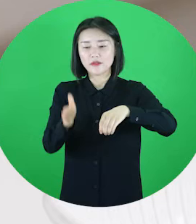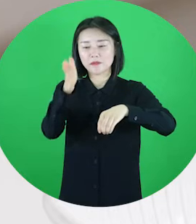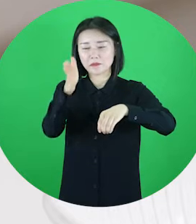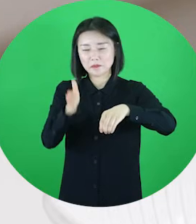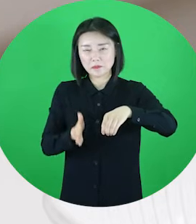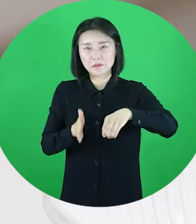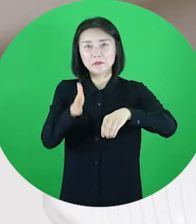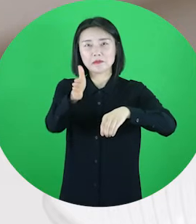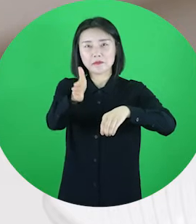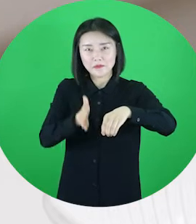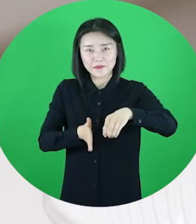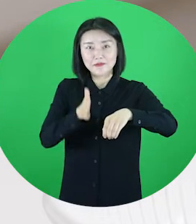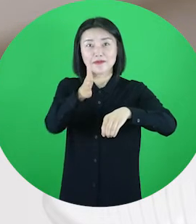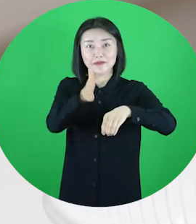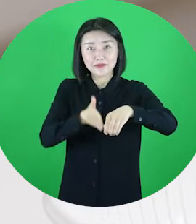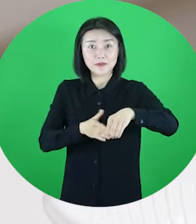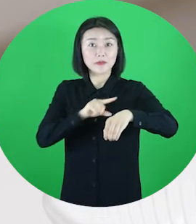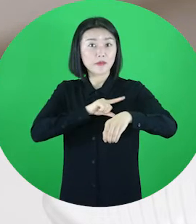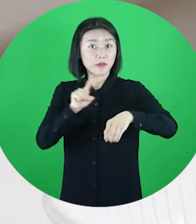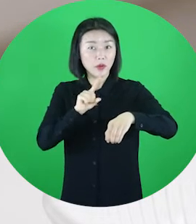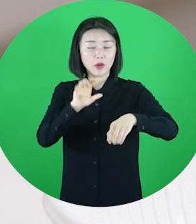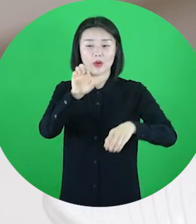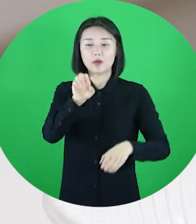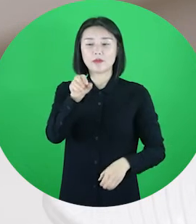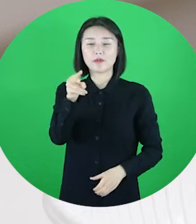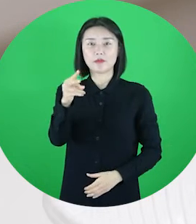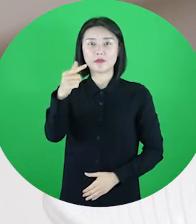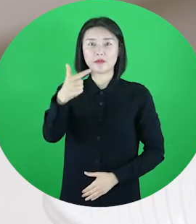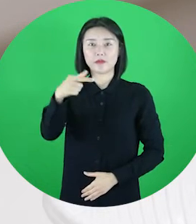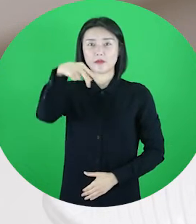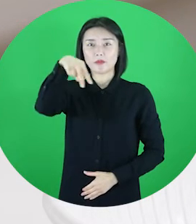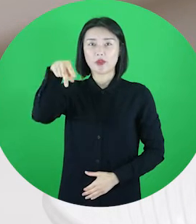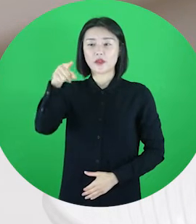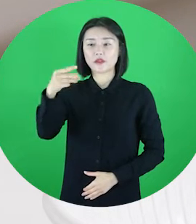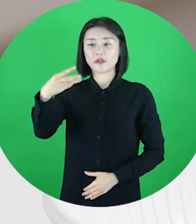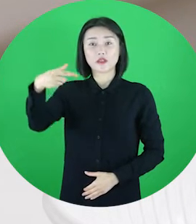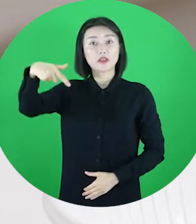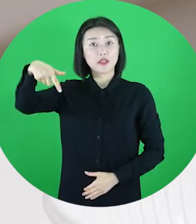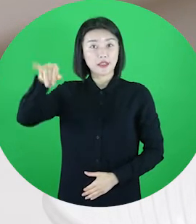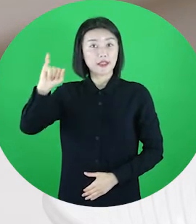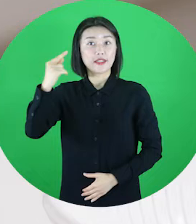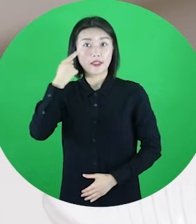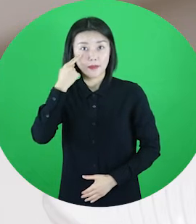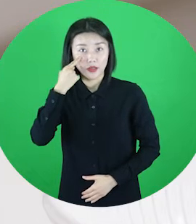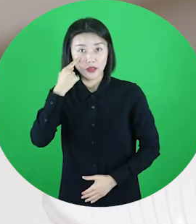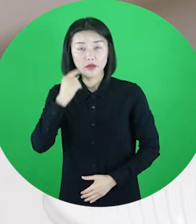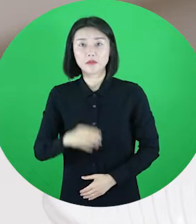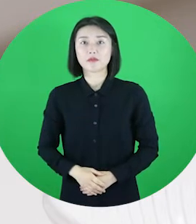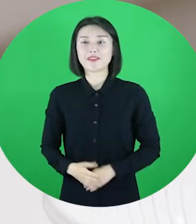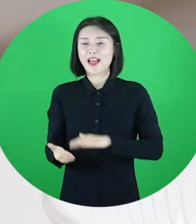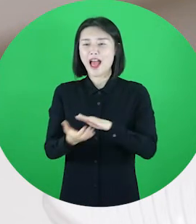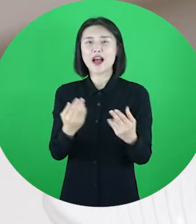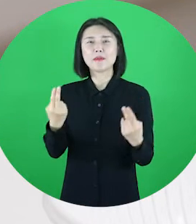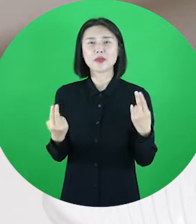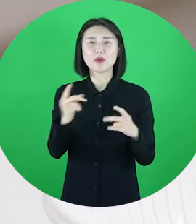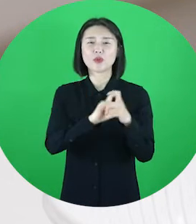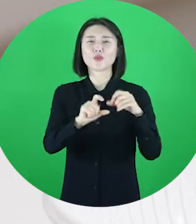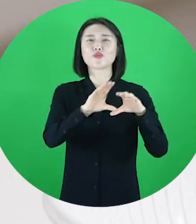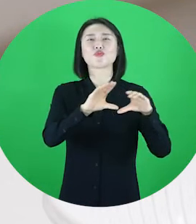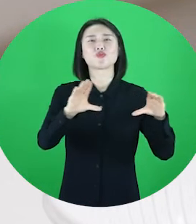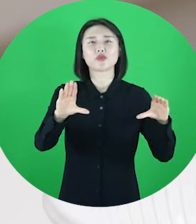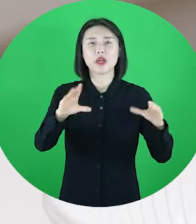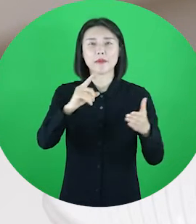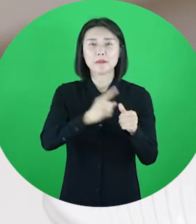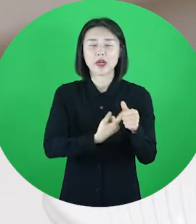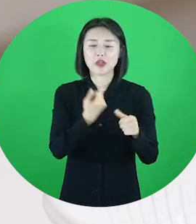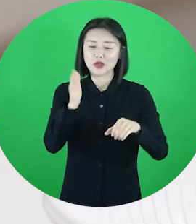납작하게 편썰기 해줄게요. 조금씩. 당근보다 훨씬 부드러워서 잘 잘라질